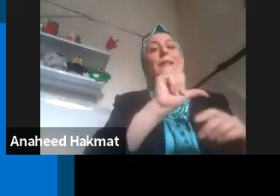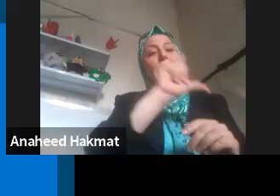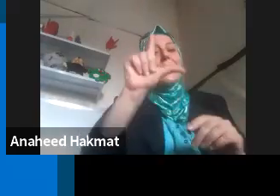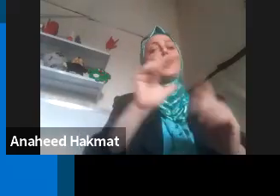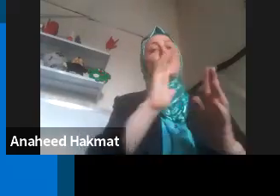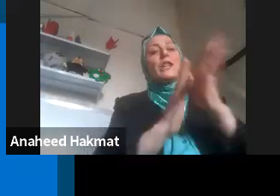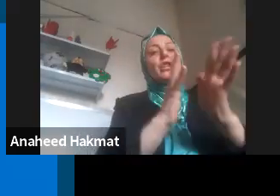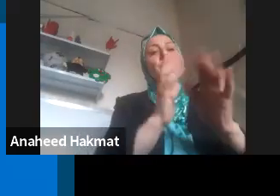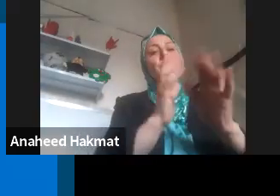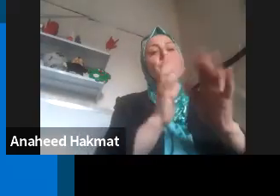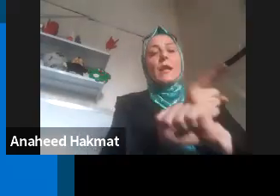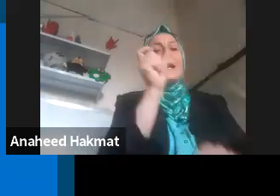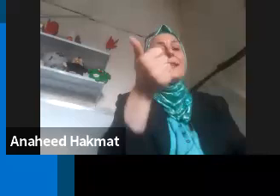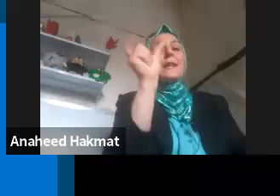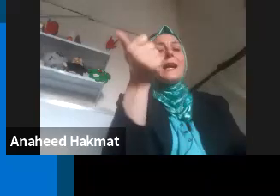حكمت، تفضلي.